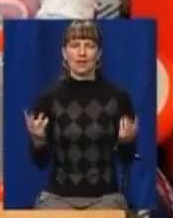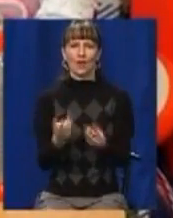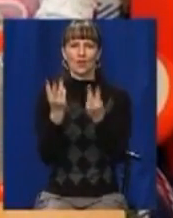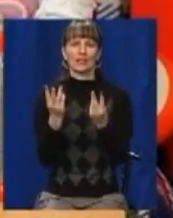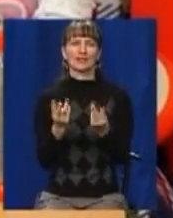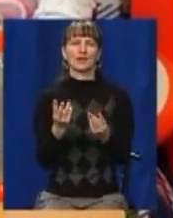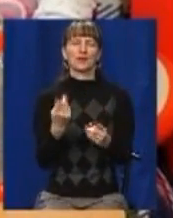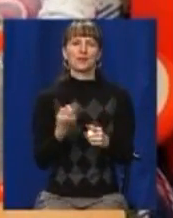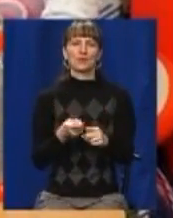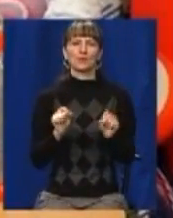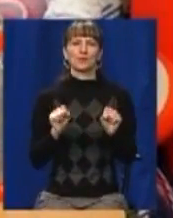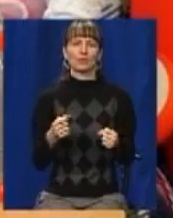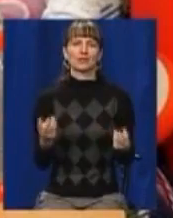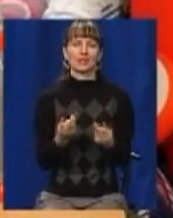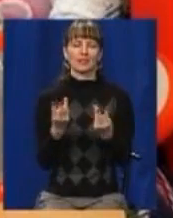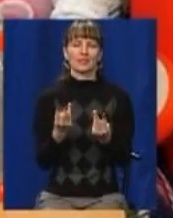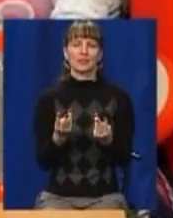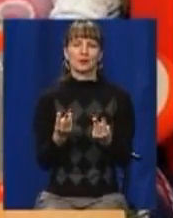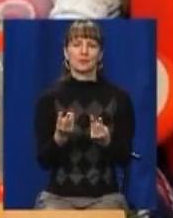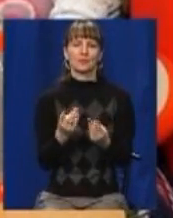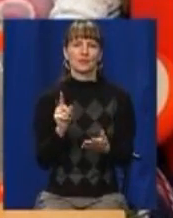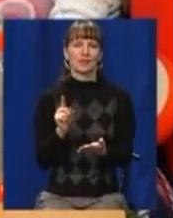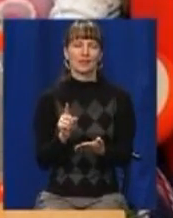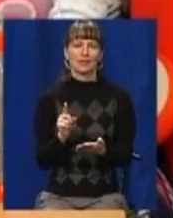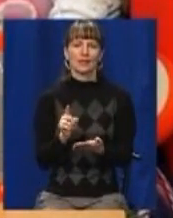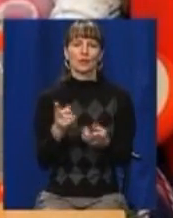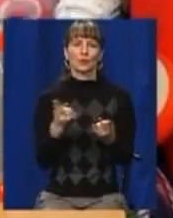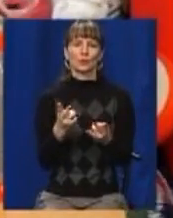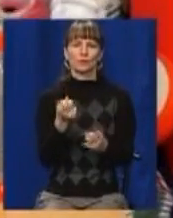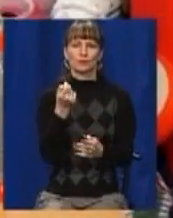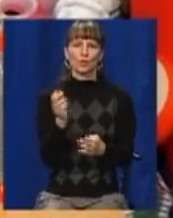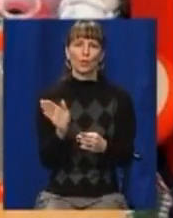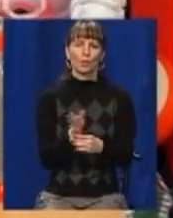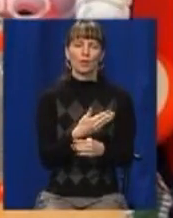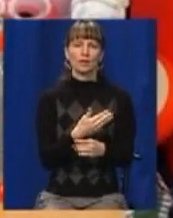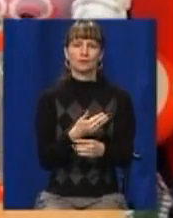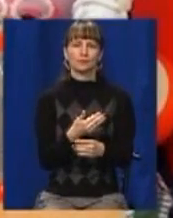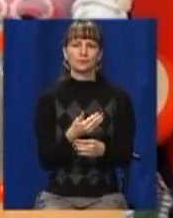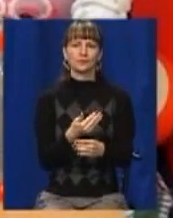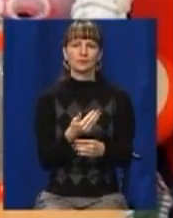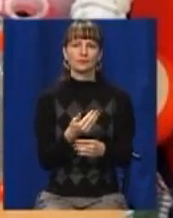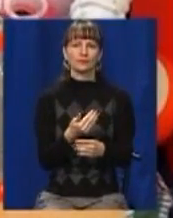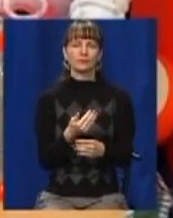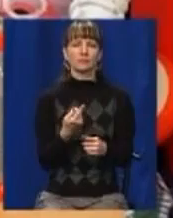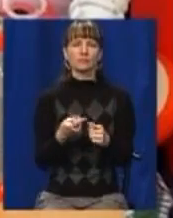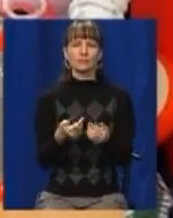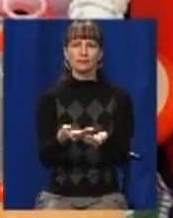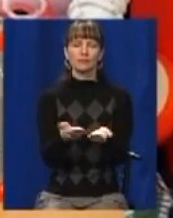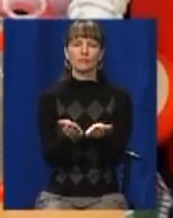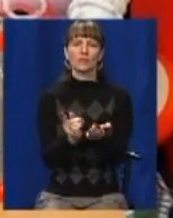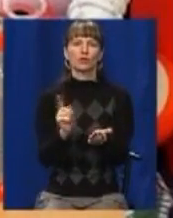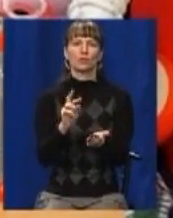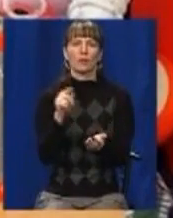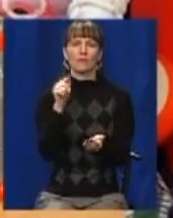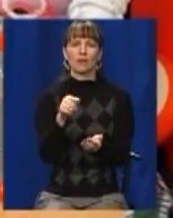от воно не повинно у полум'я попадати, і треба трошки прибрати цю мисочку, щоб